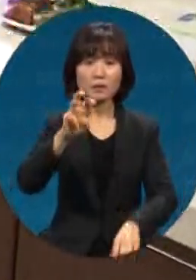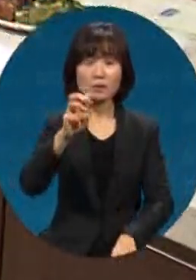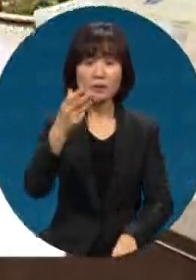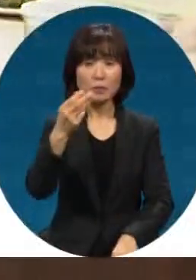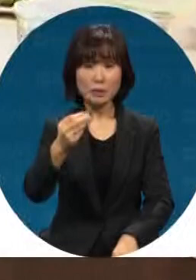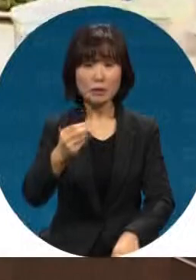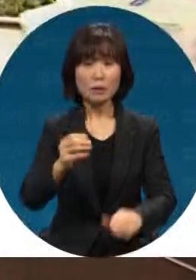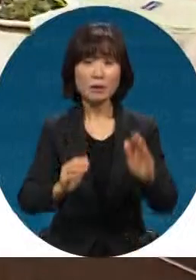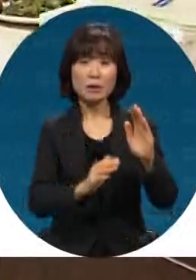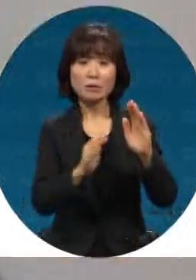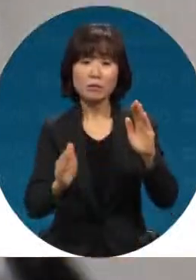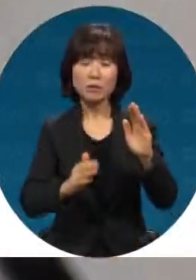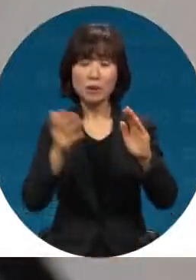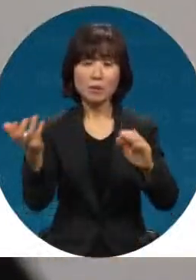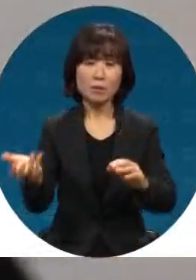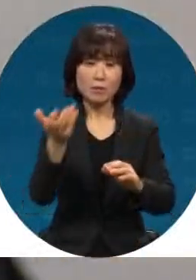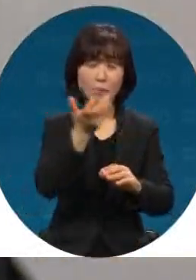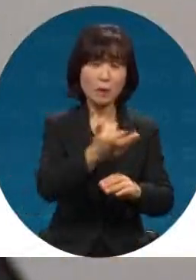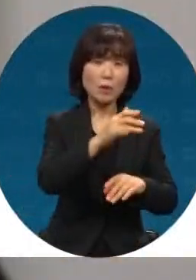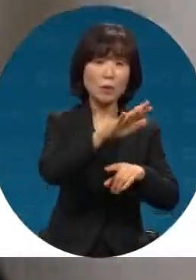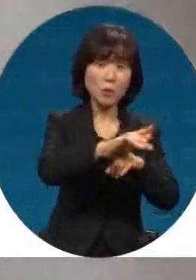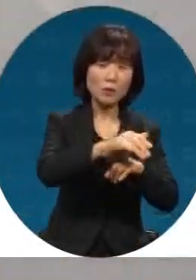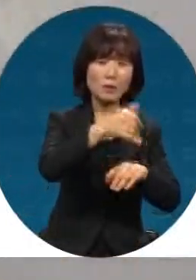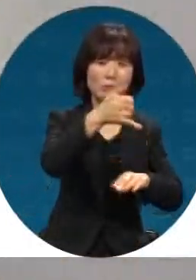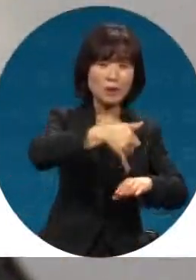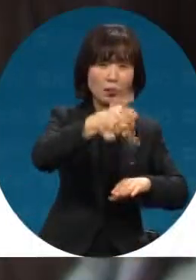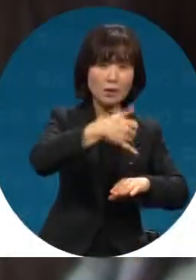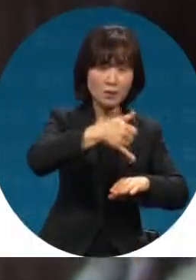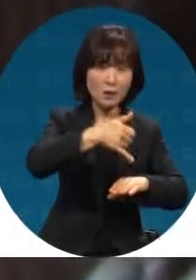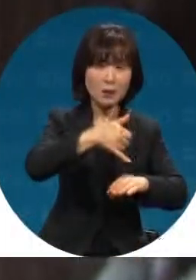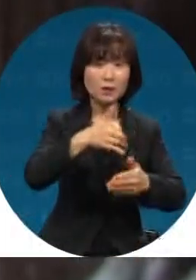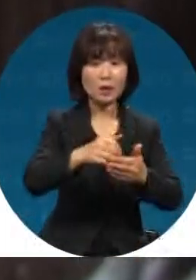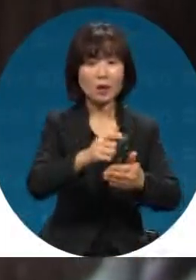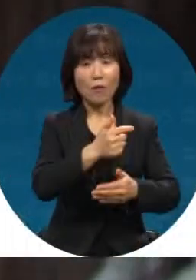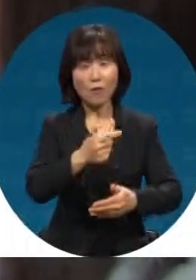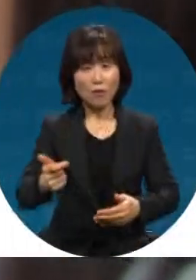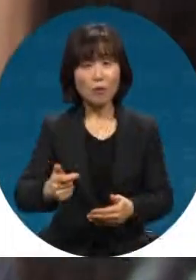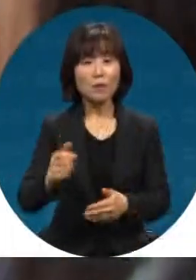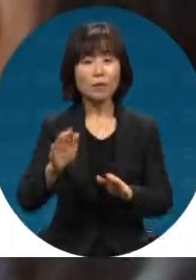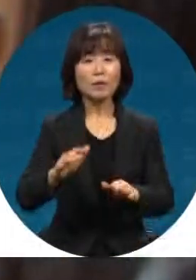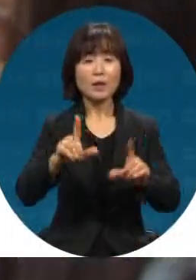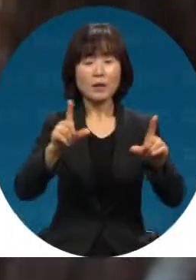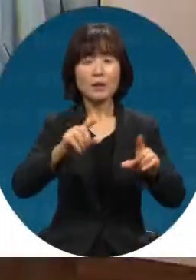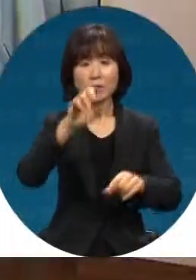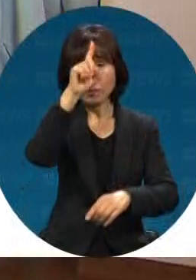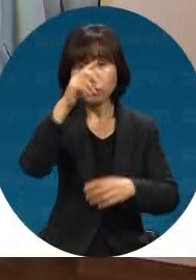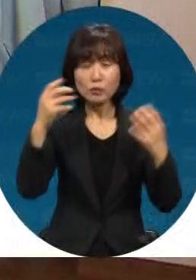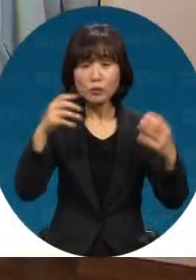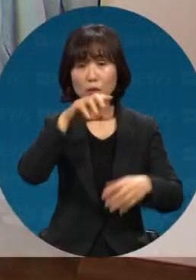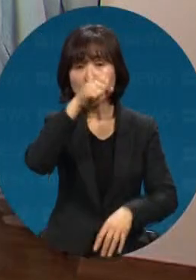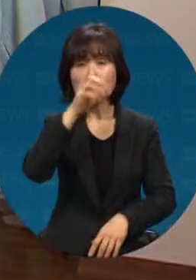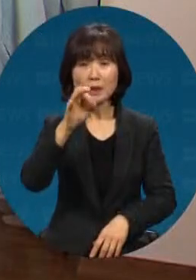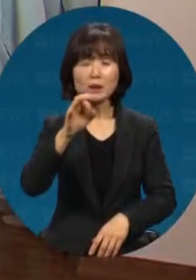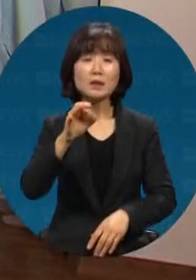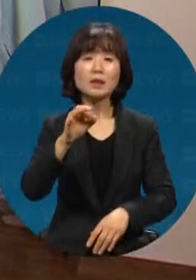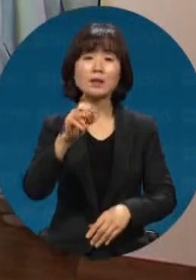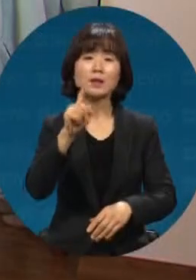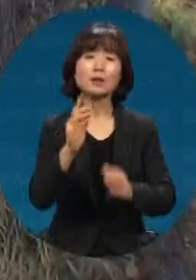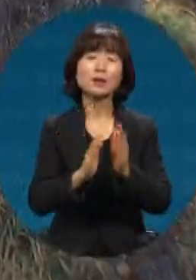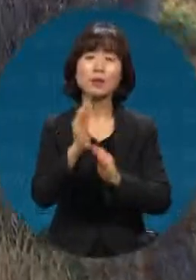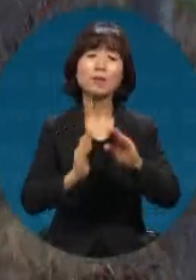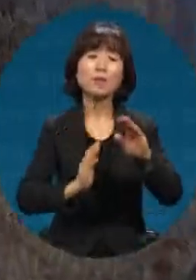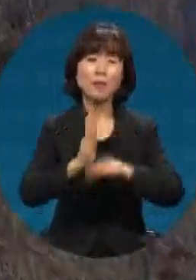가구가 귀농하며 역대 최대를 기록했고 지방 소멸기금으로 편성된 올해 정부예산은 1조원을 넘어섰습니다